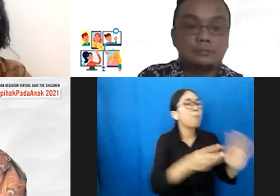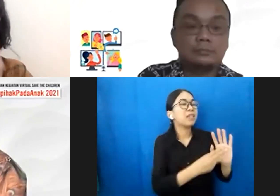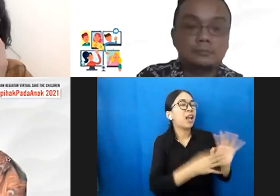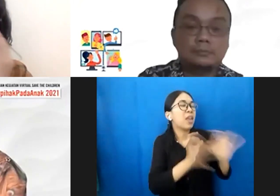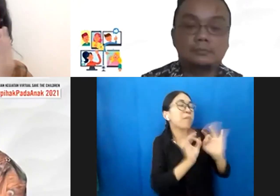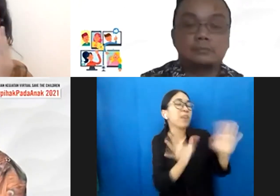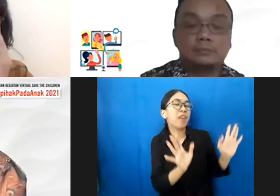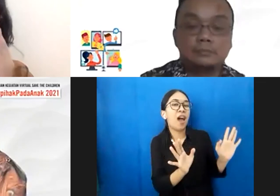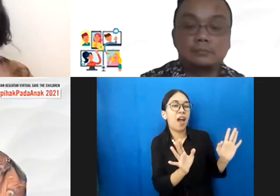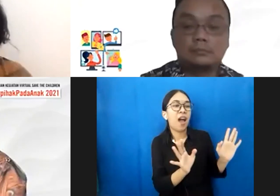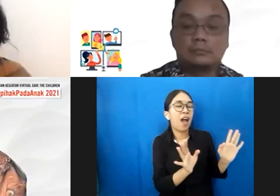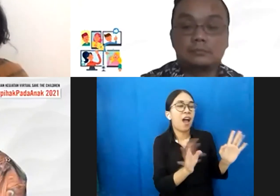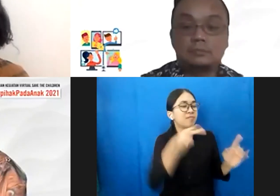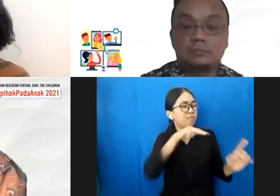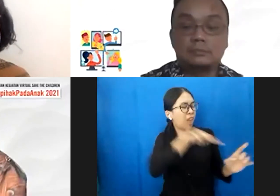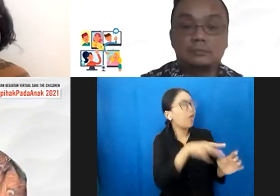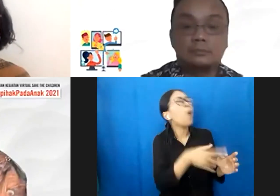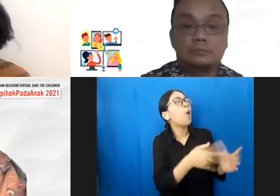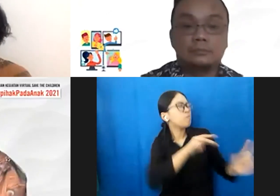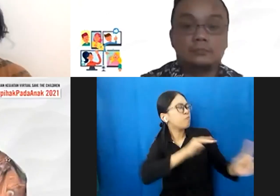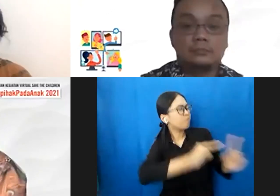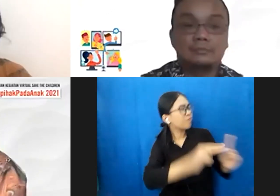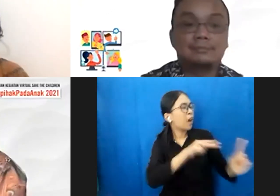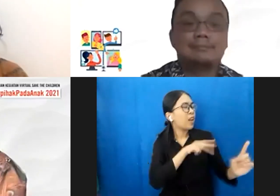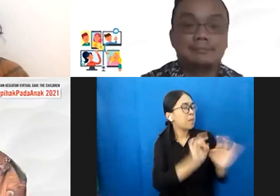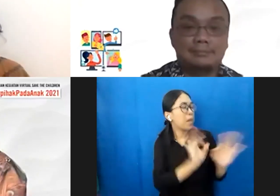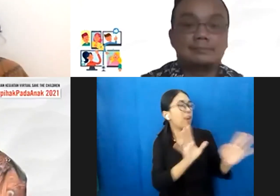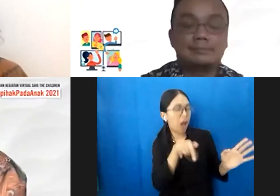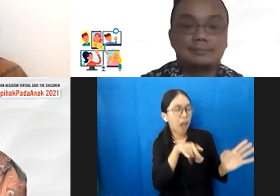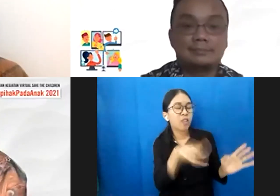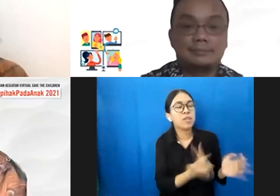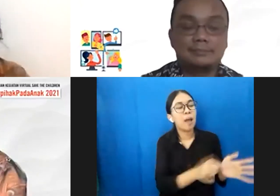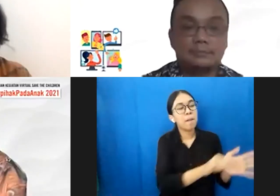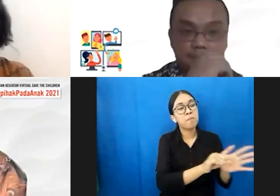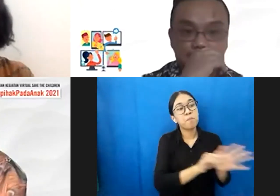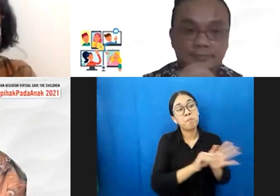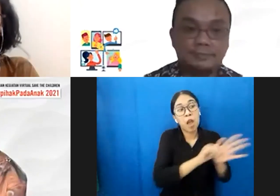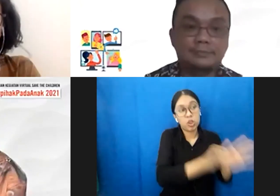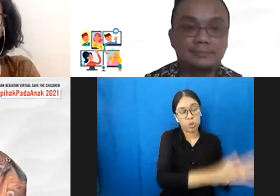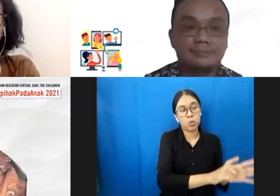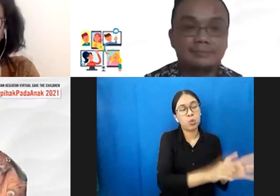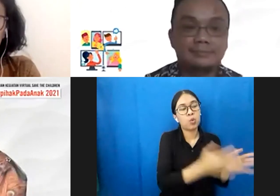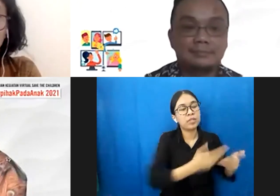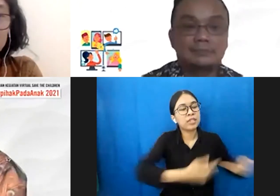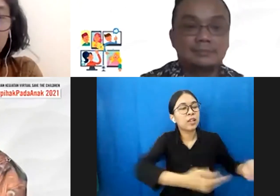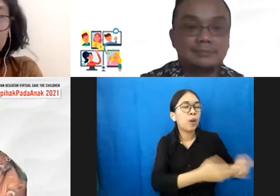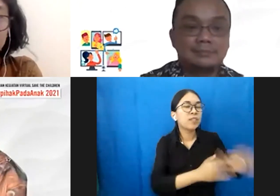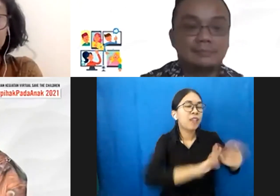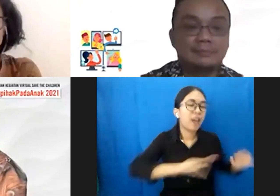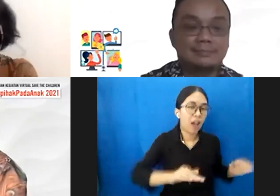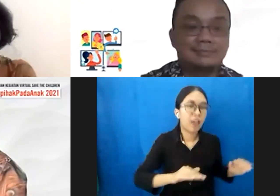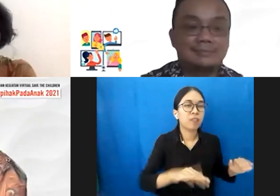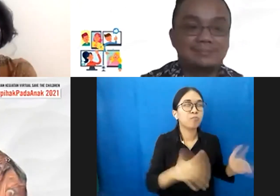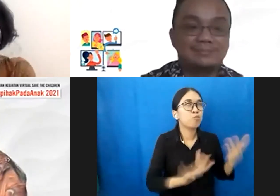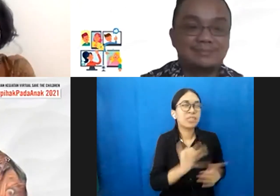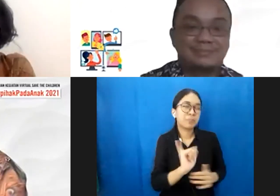mungkin juga menjadi bisa lebih efektif dan justru bisa membantu kondisi anak. Mungkin itu, Mas Bram.